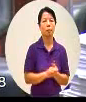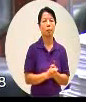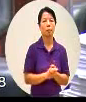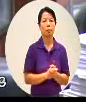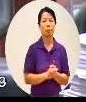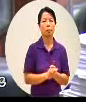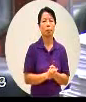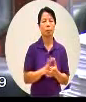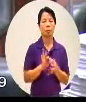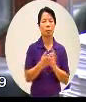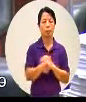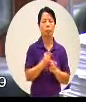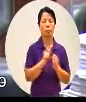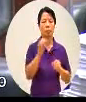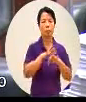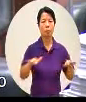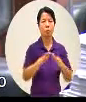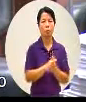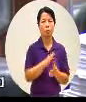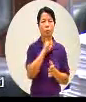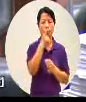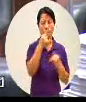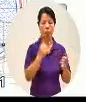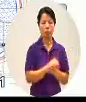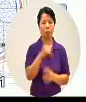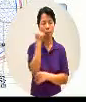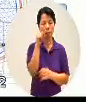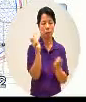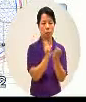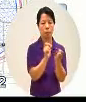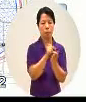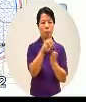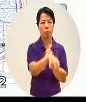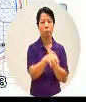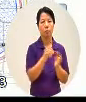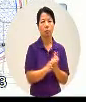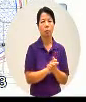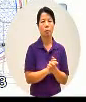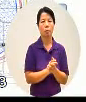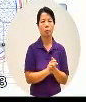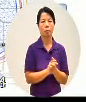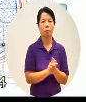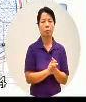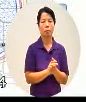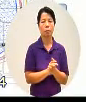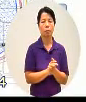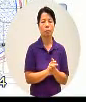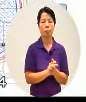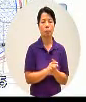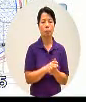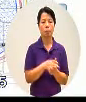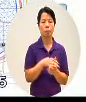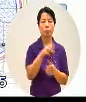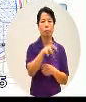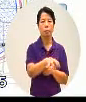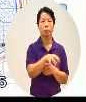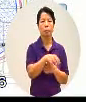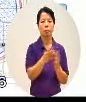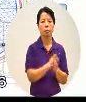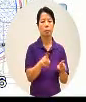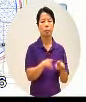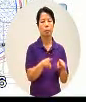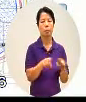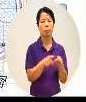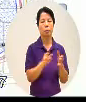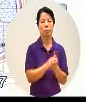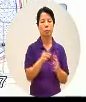讲？永安嘛是本色居住，伫个隔壁的一个区吼。这个所在平常时，